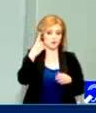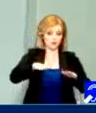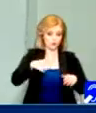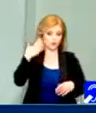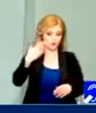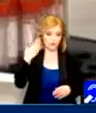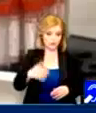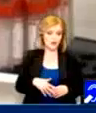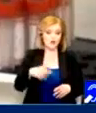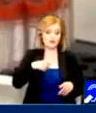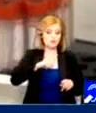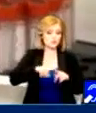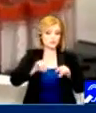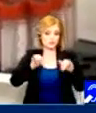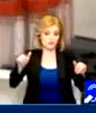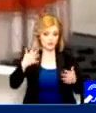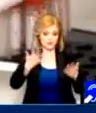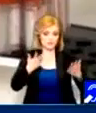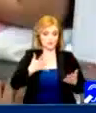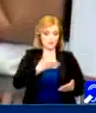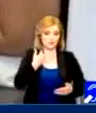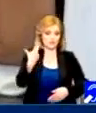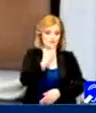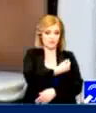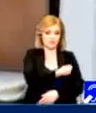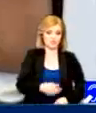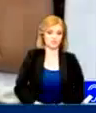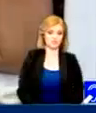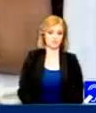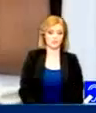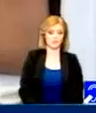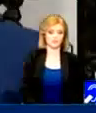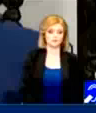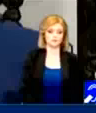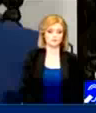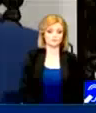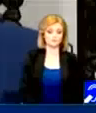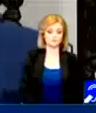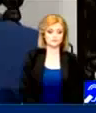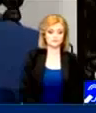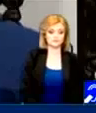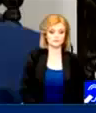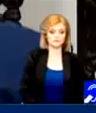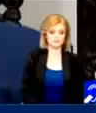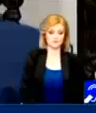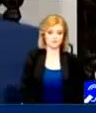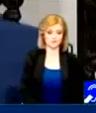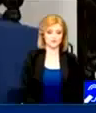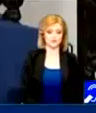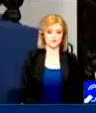fi ușor combătute prin vaccinare. Chiar și cancerul de col uterin poate fi prevenit prin imunizare. Avem un vaccin împotriva unui